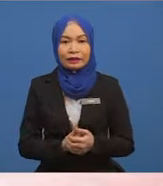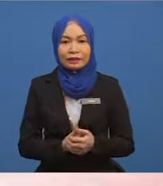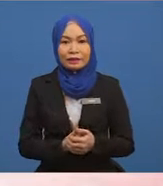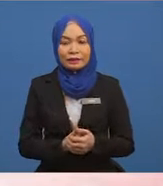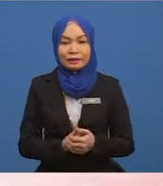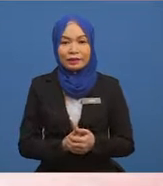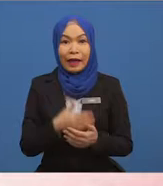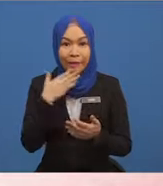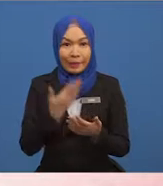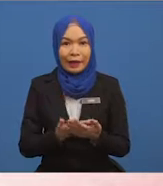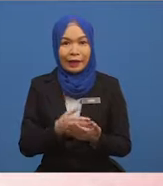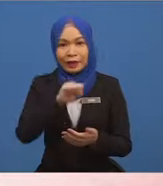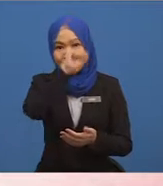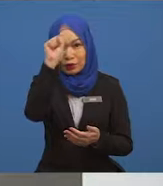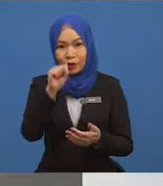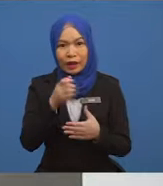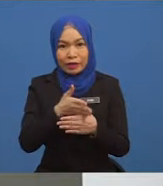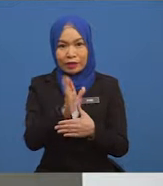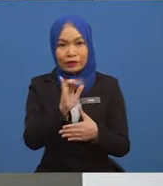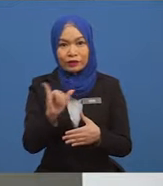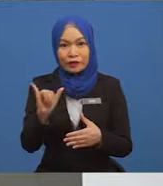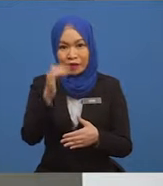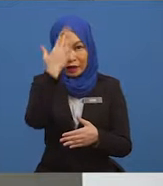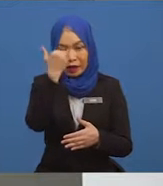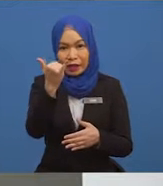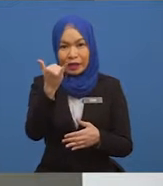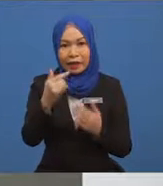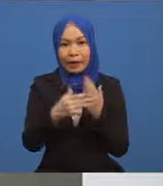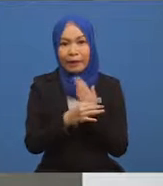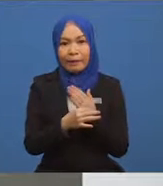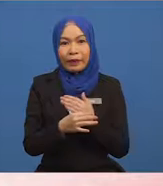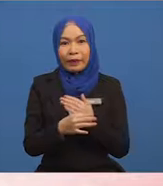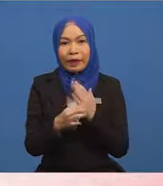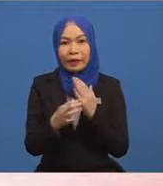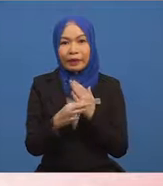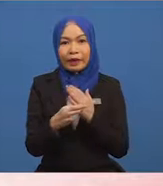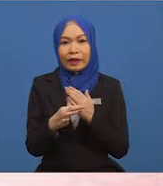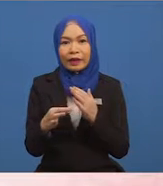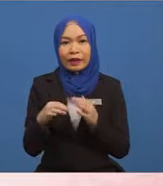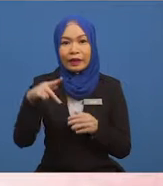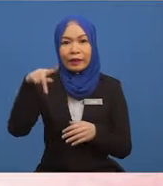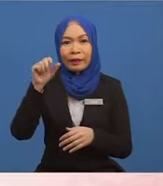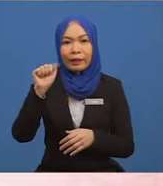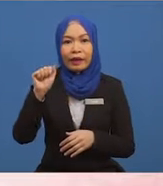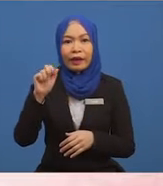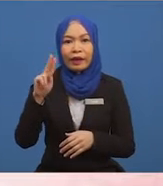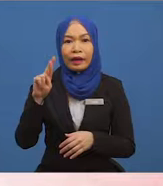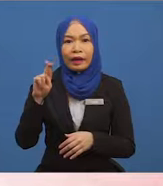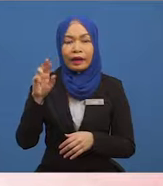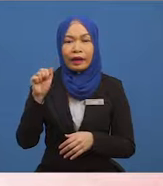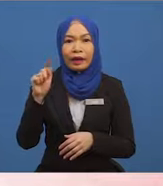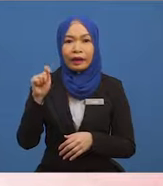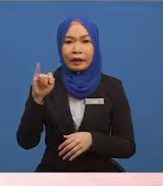oksigen yang terlarut. Baiklah, soalan seterusnya. Mengapakah minyak